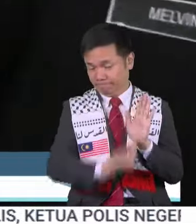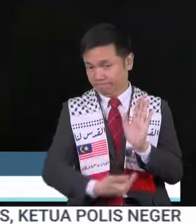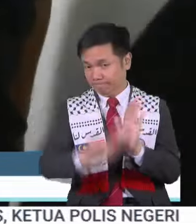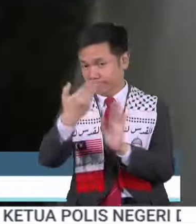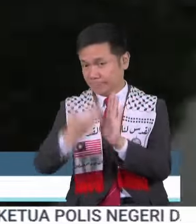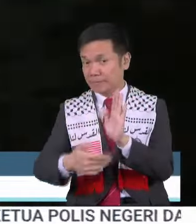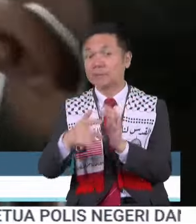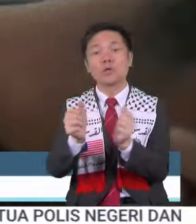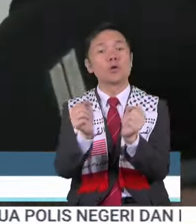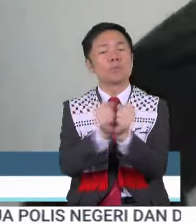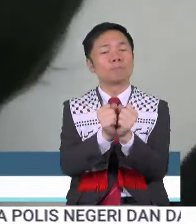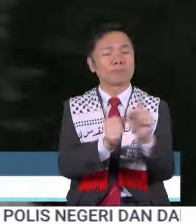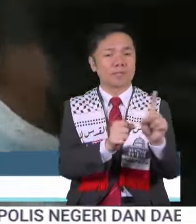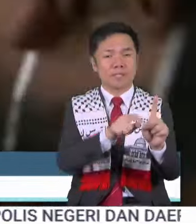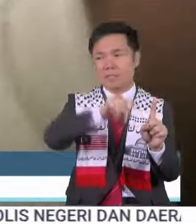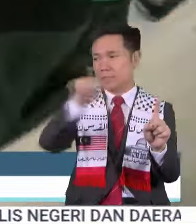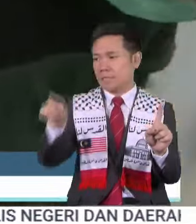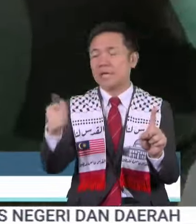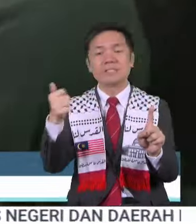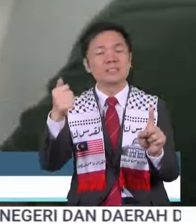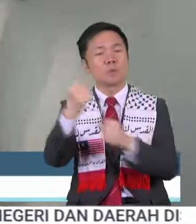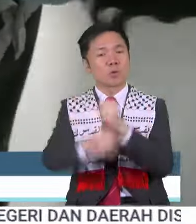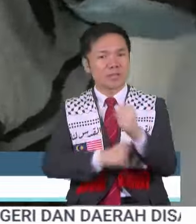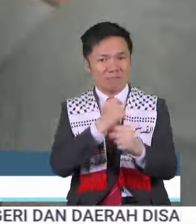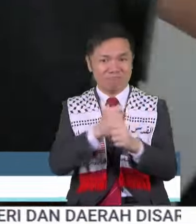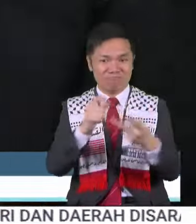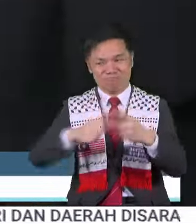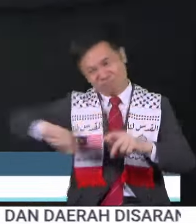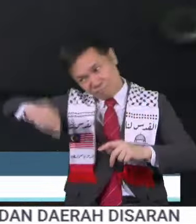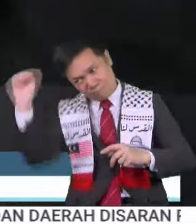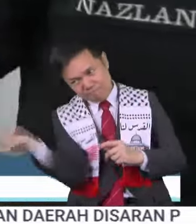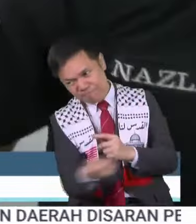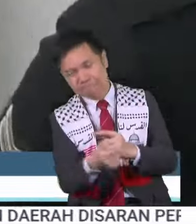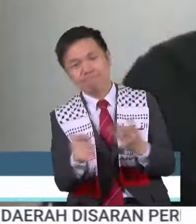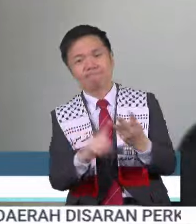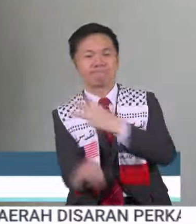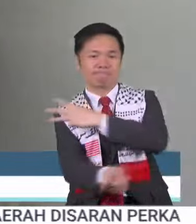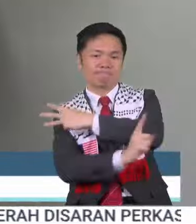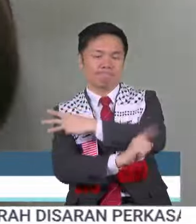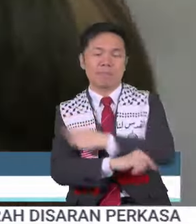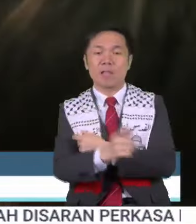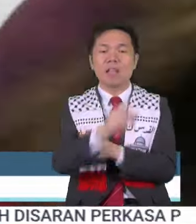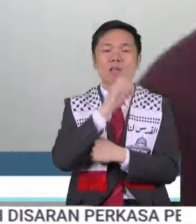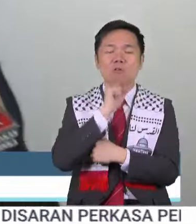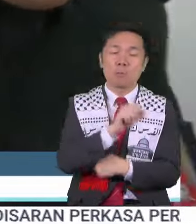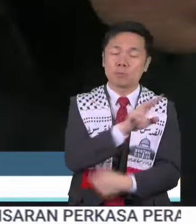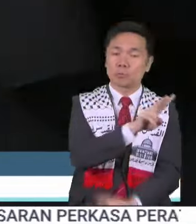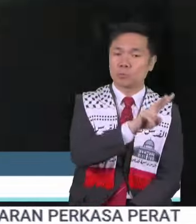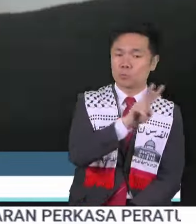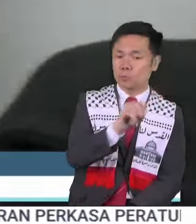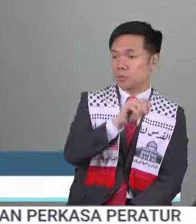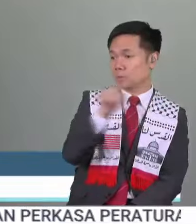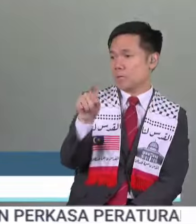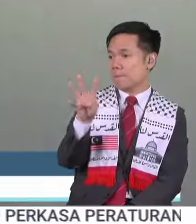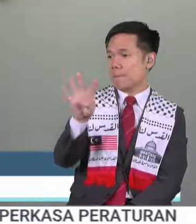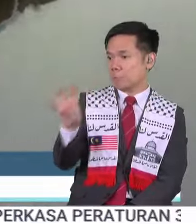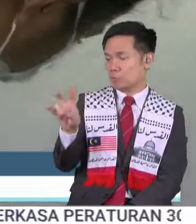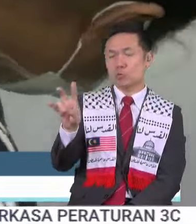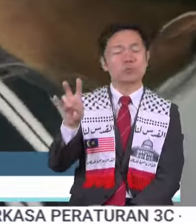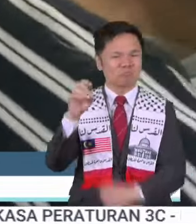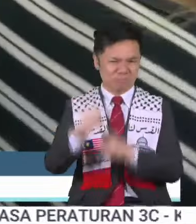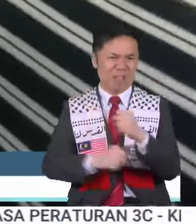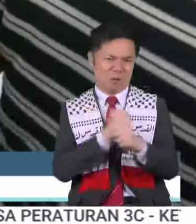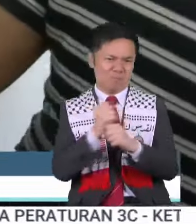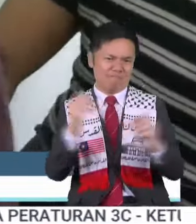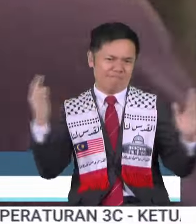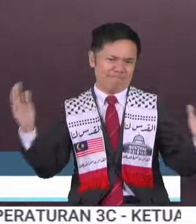hukuman penjara 1 hingga 10 tahun sebat dan denda kesemua tertuduh berusia 20 hingga 47 tahun dibenar ikat